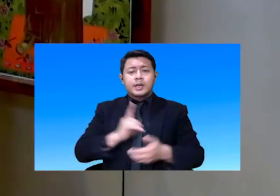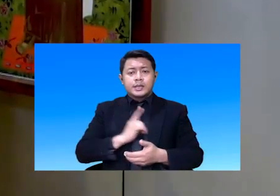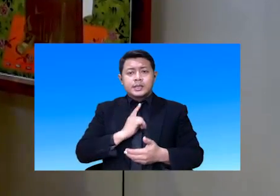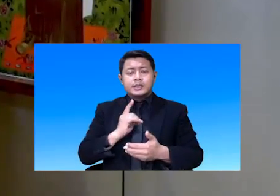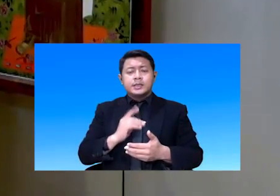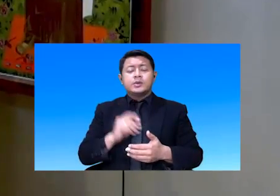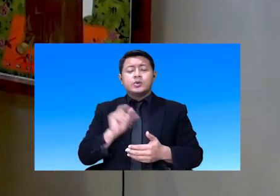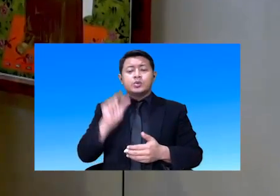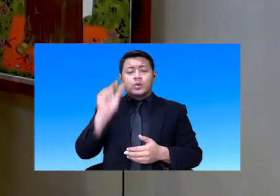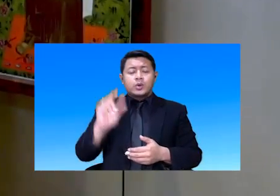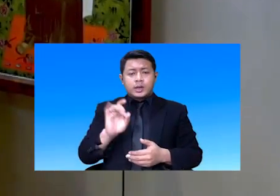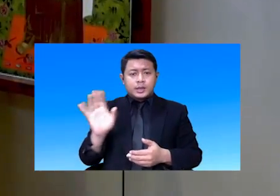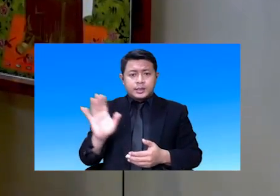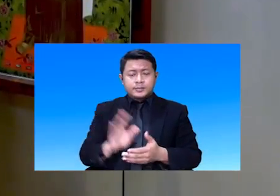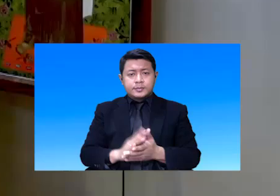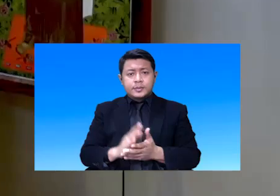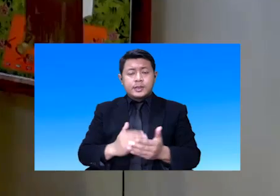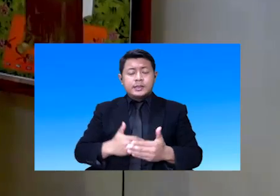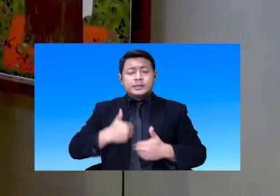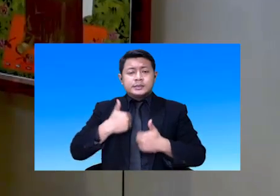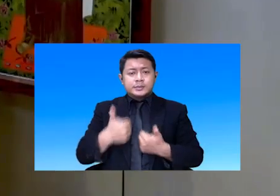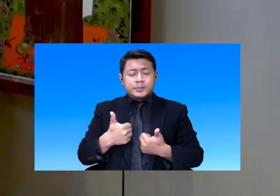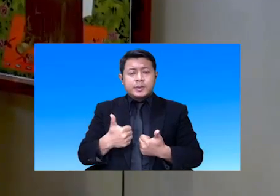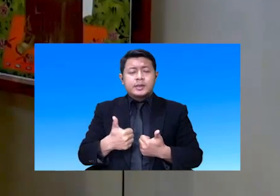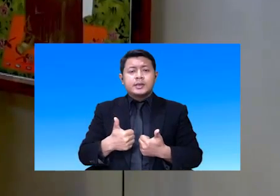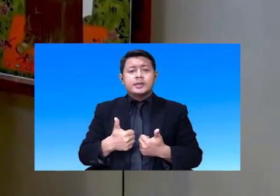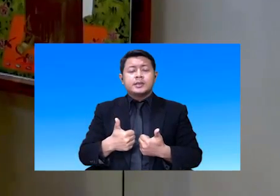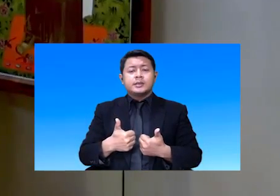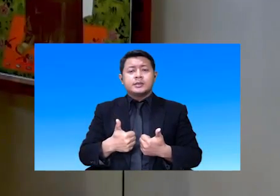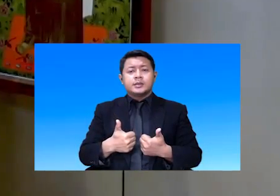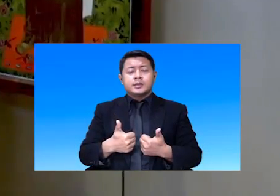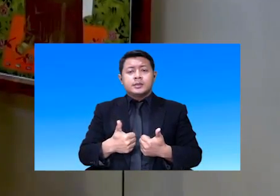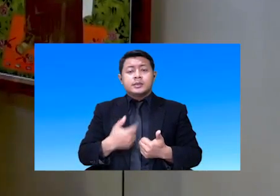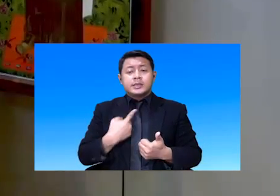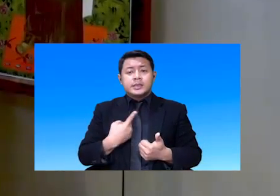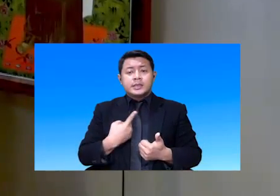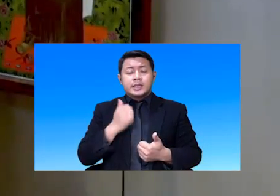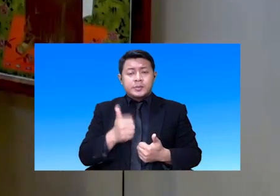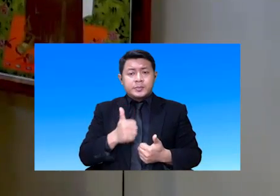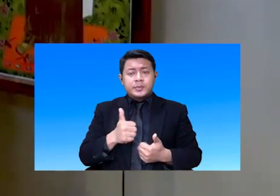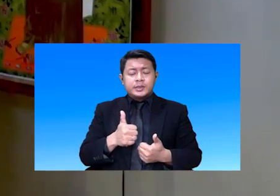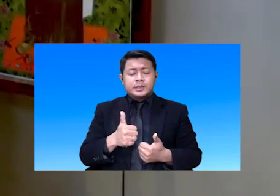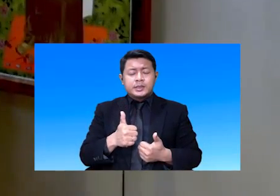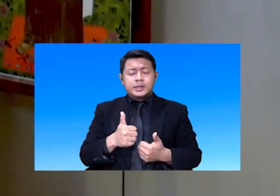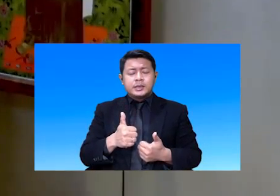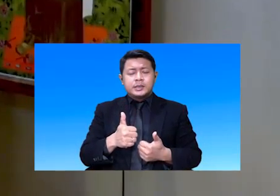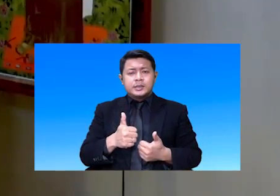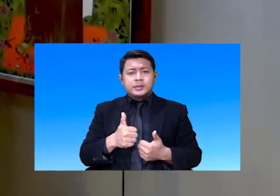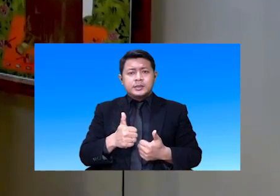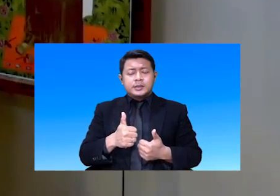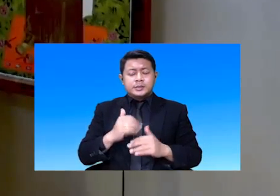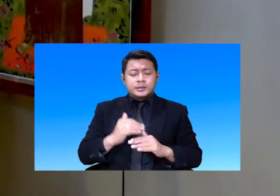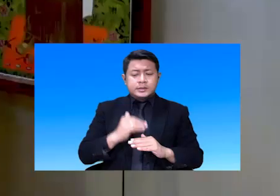diri sebaik mungkin bagi orang lain. Semakin itu juga mempunyai makna bahwa kita bisa